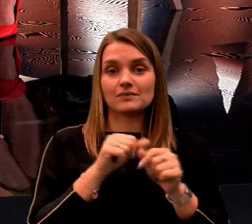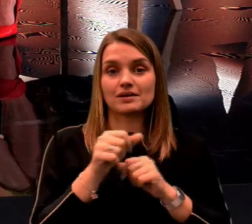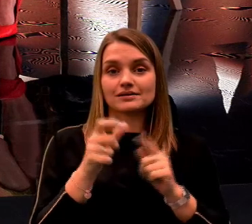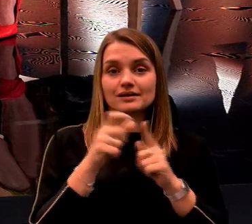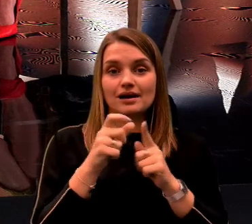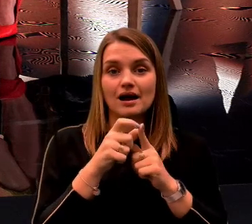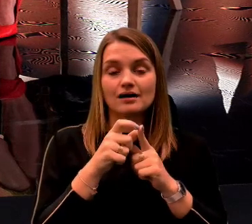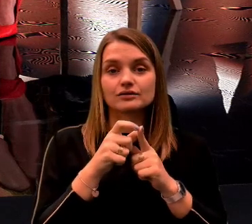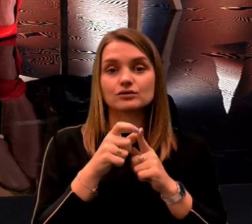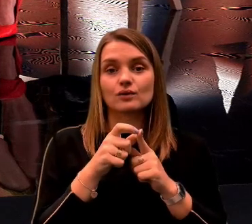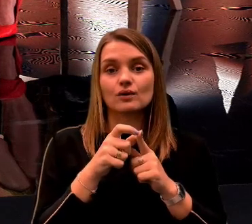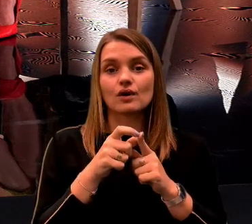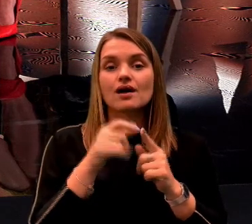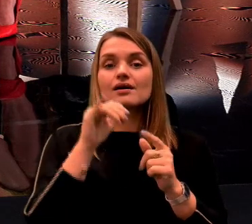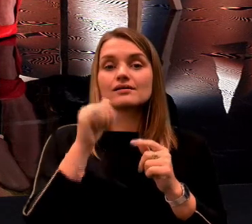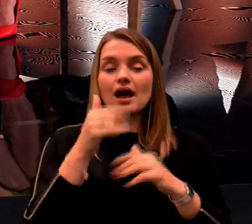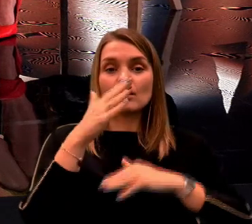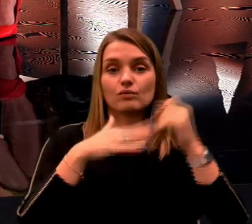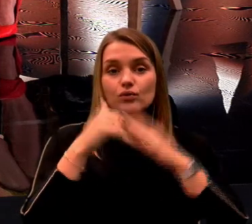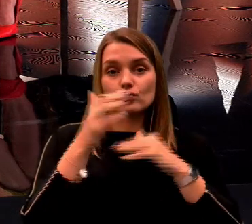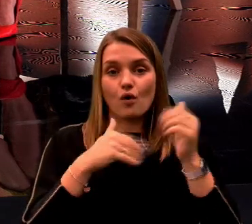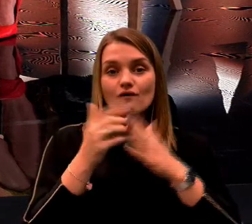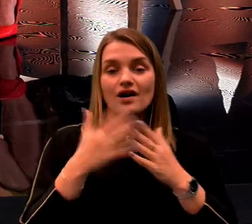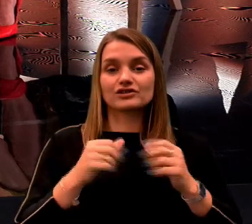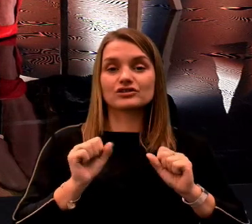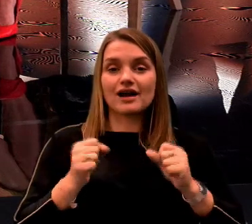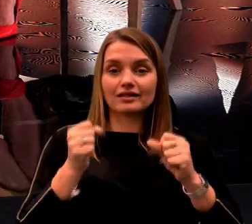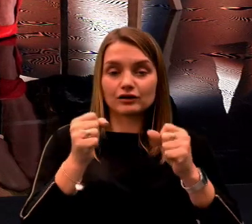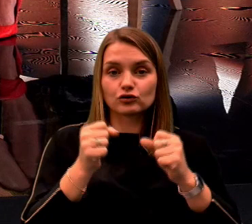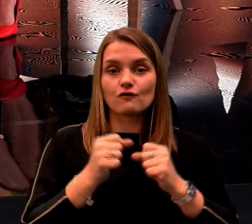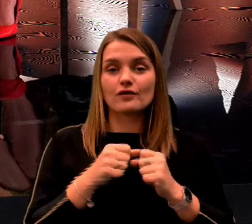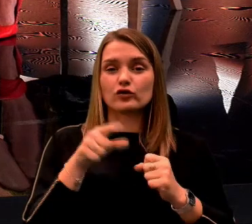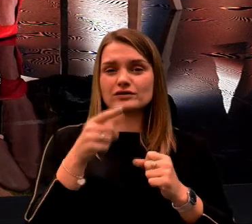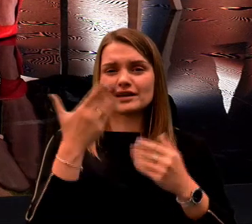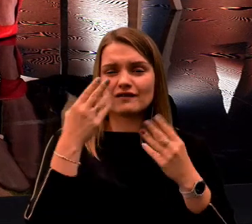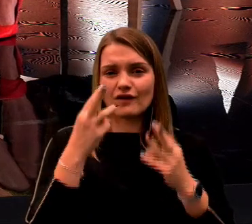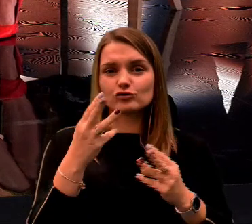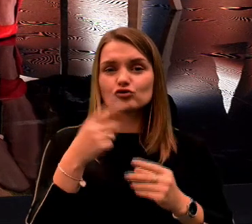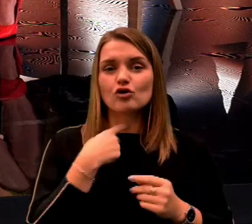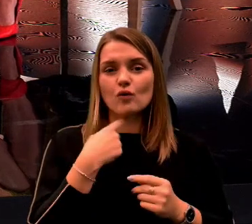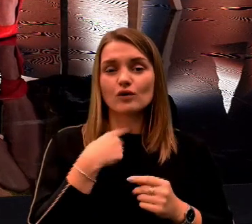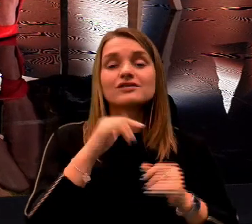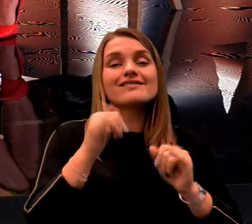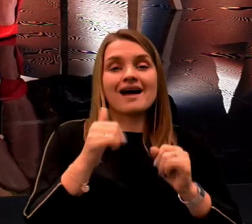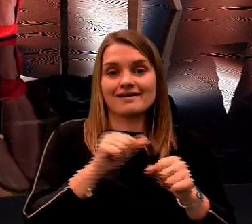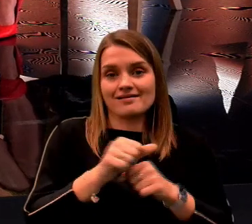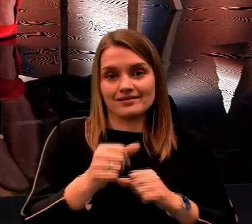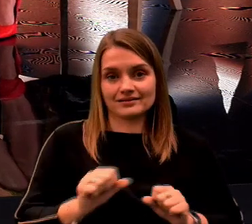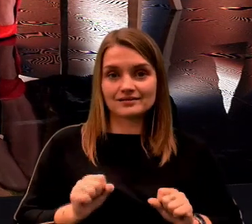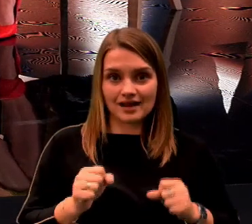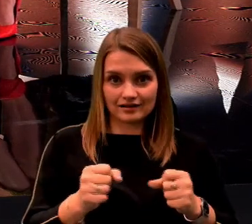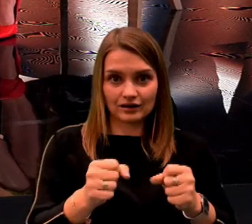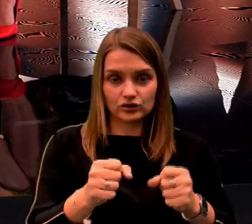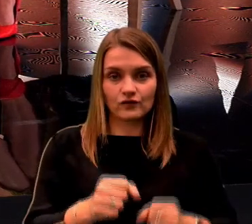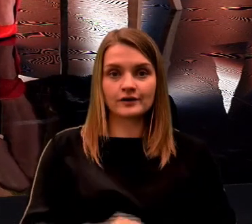chyba najczęściej, to jest jak budować zaangażowanie, to dla mnie to jest bardzo ważny głos, jak zabijać zaangażowanie. To znaczy... No, ale to jest